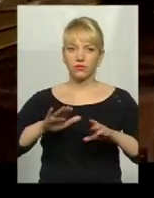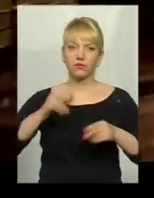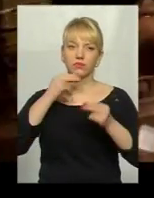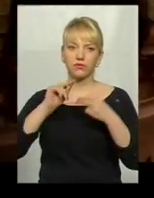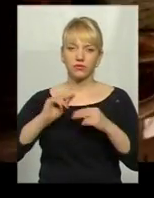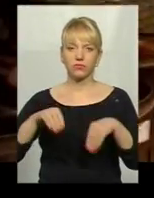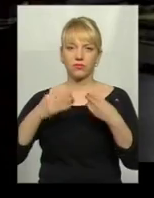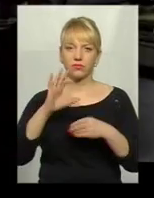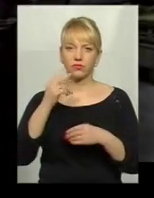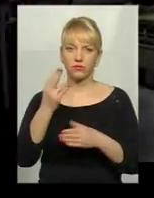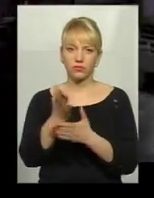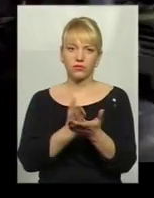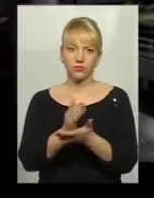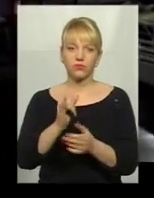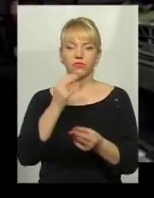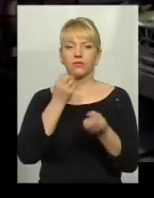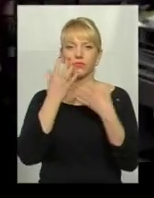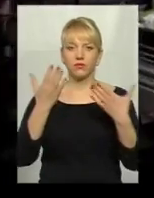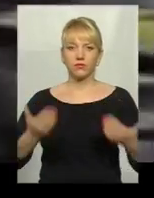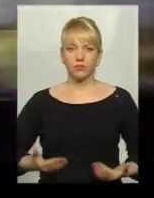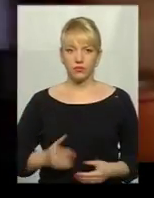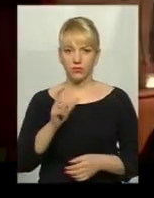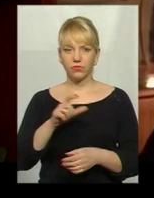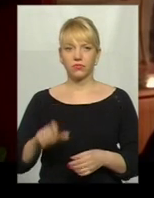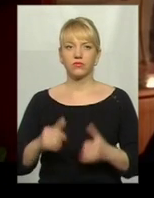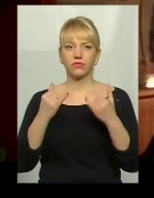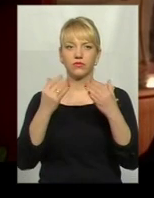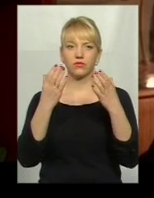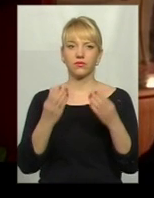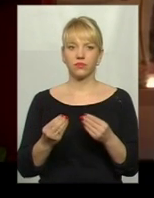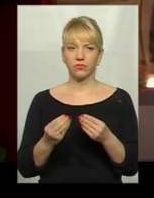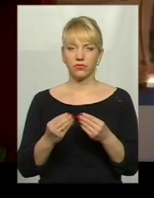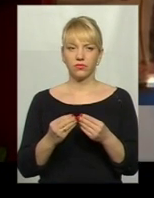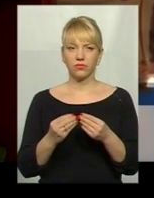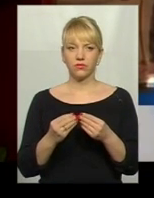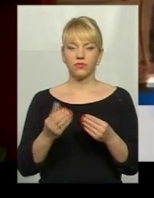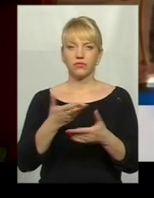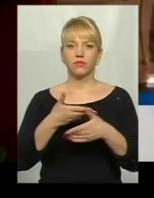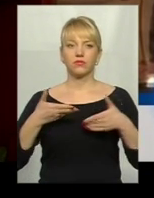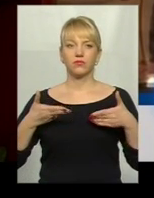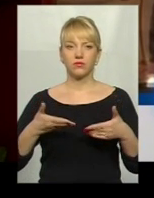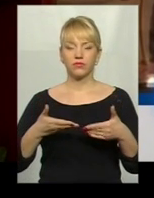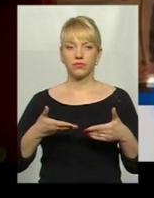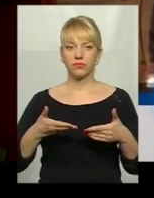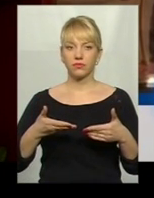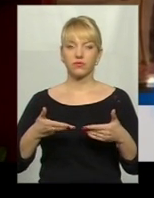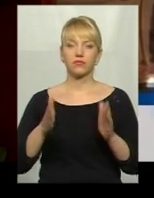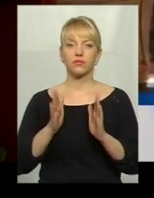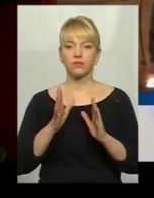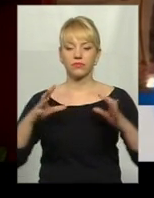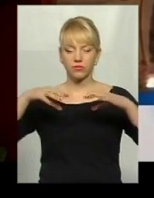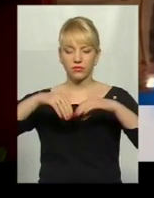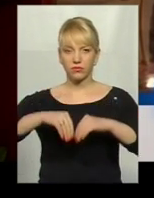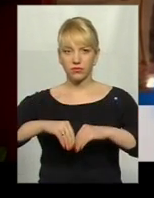надання соціальних послуг та благополуччя людей. Ну, на сьогоднішній день ми тільки в